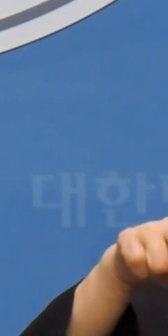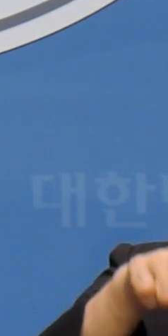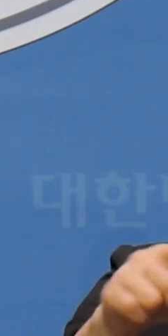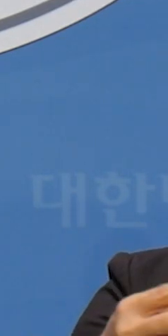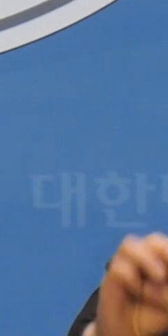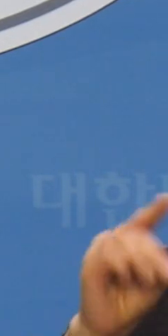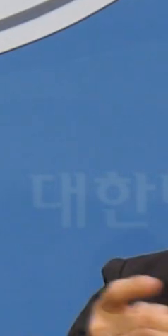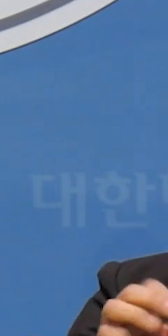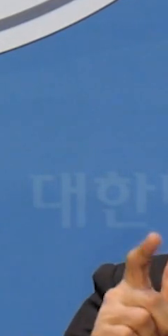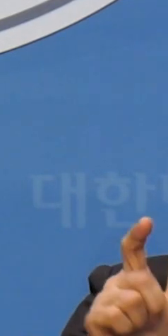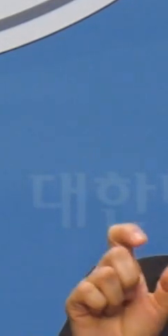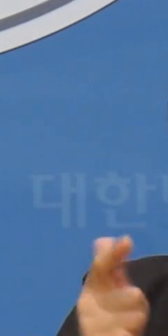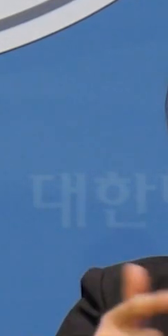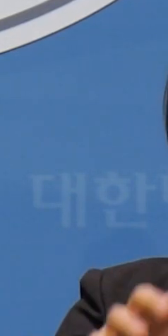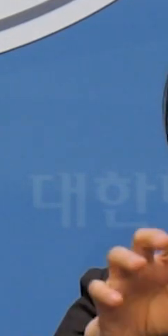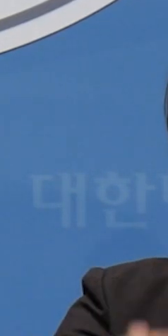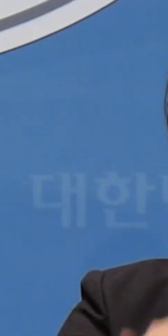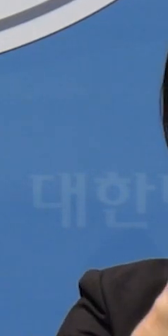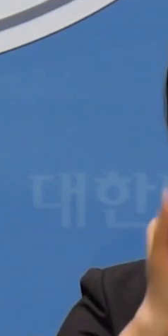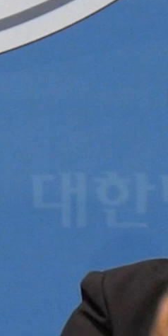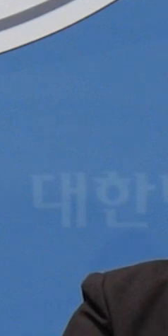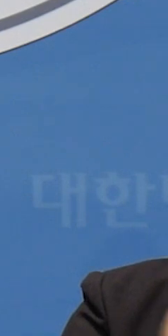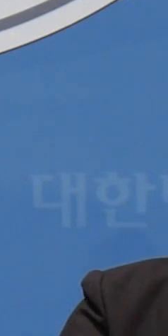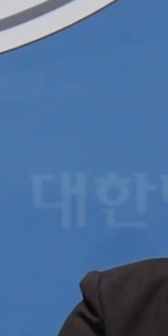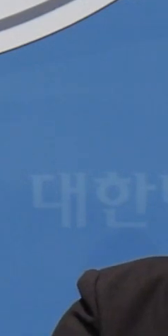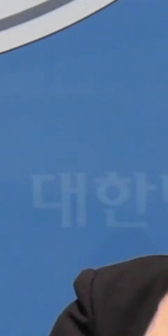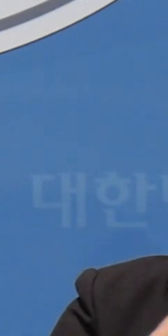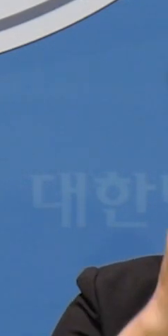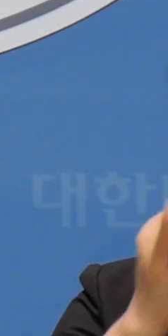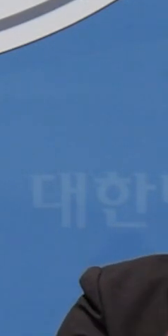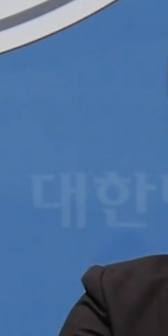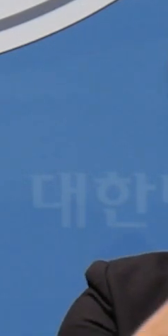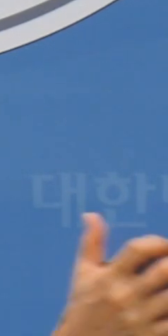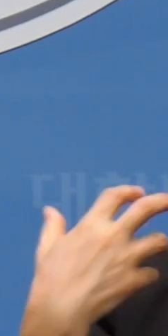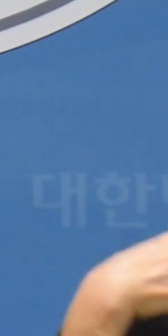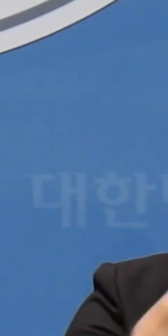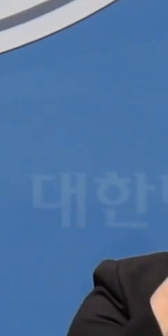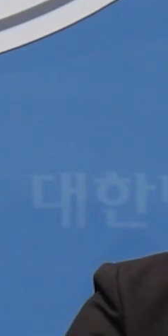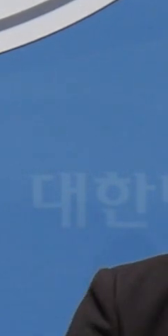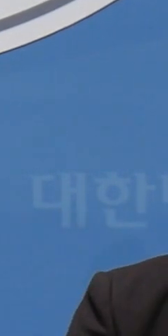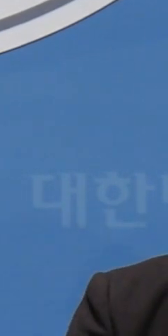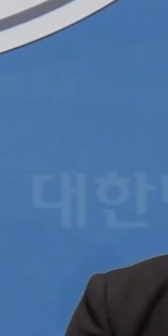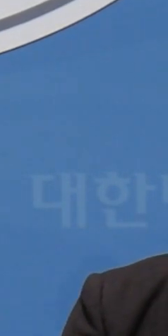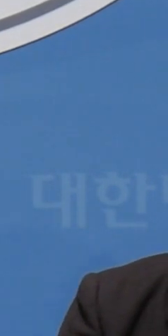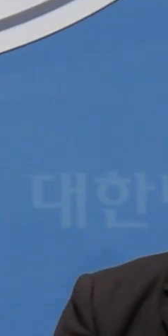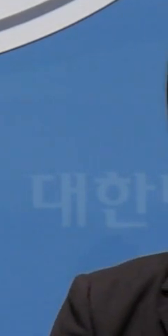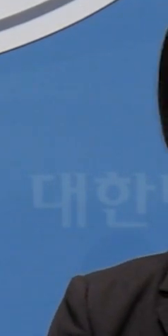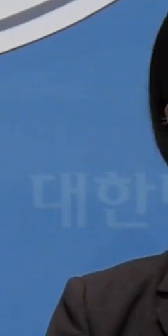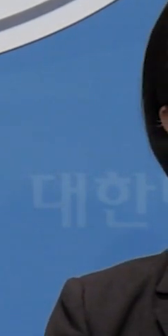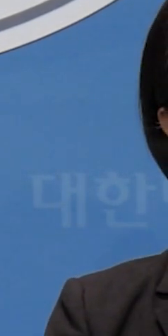언론소통관에서 알리게 돼 설레는 한편 큰 책임감을 느끼게 됩니다.